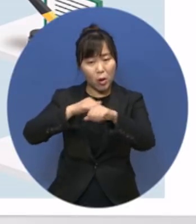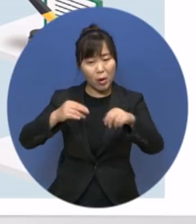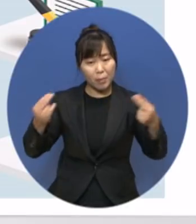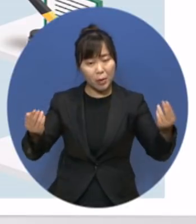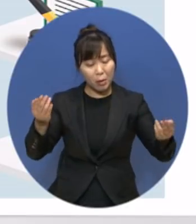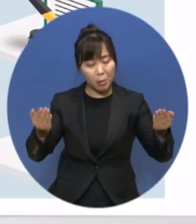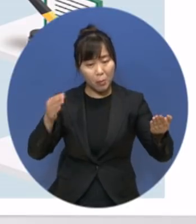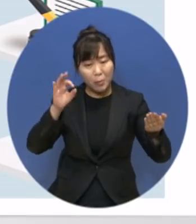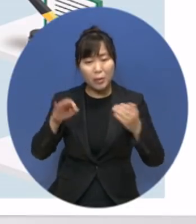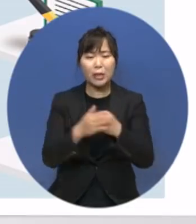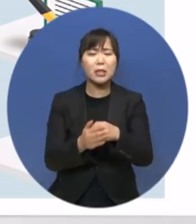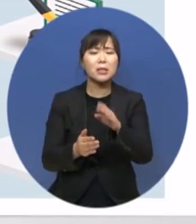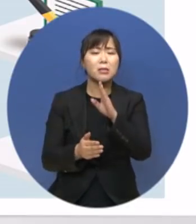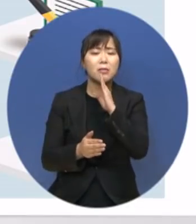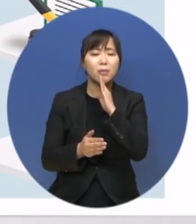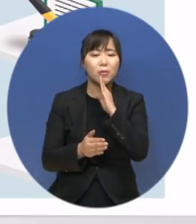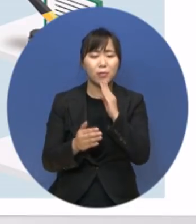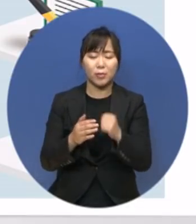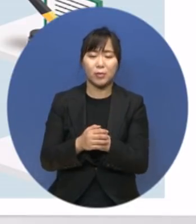보면 실제로